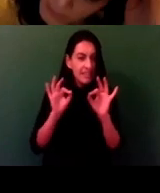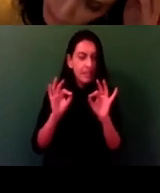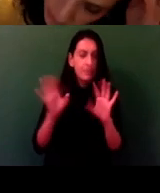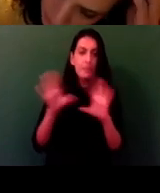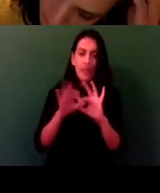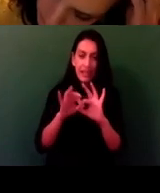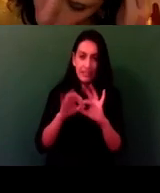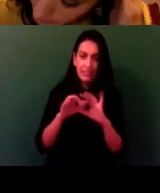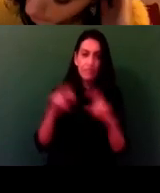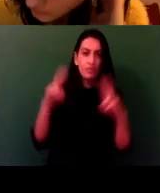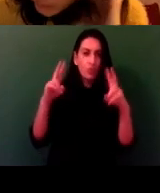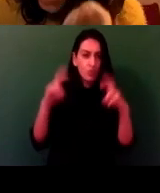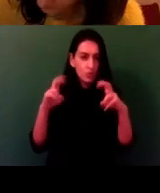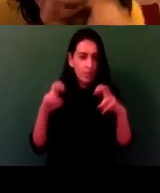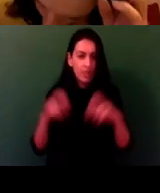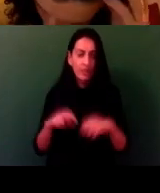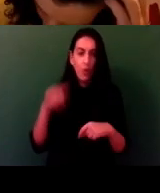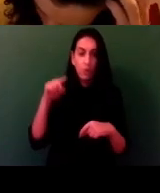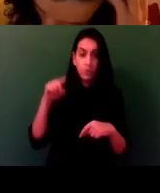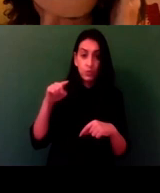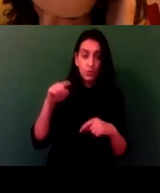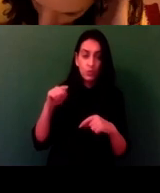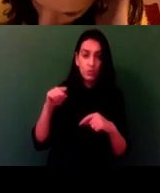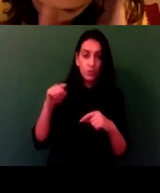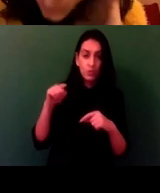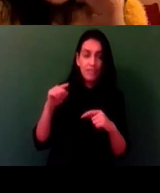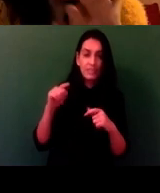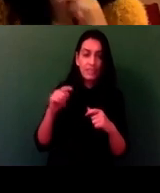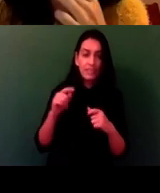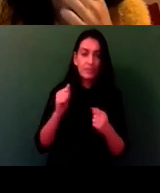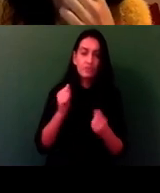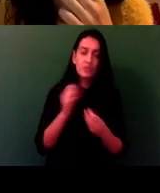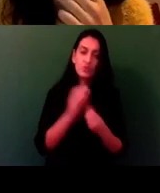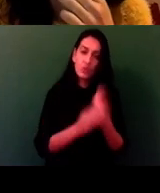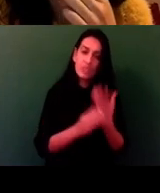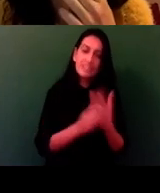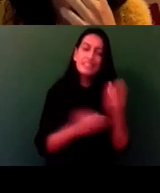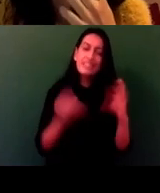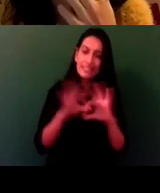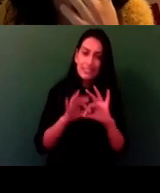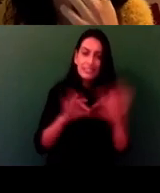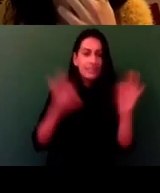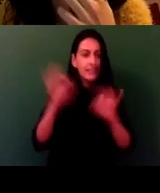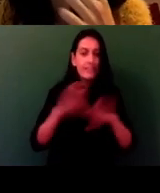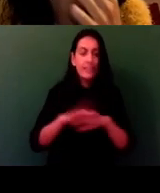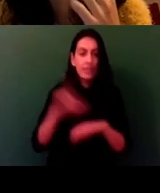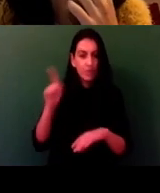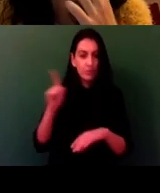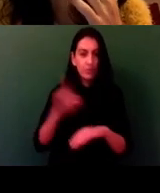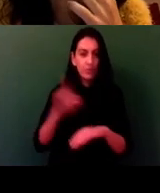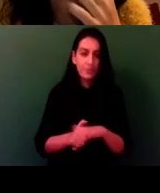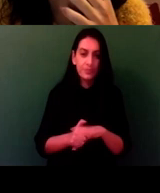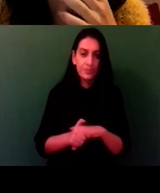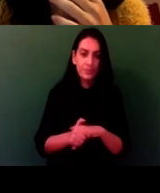dönüşüyor. Yani o renderları üretmek için tasarlıyoruz bir yerden sonra. Ve bir şekilde de ya benim bu bireysel takıntılarımdan biri orada